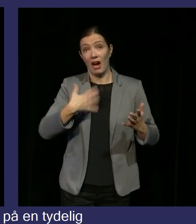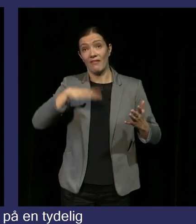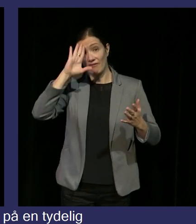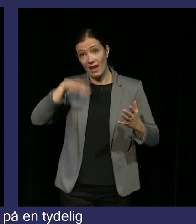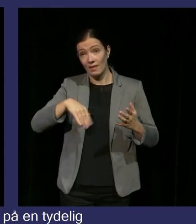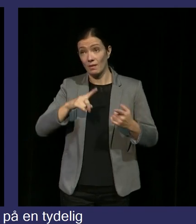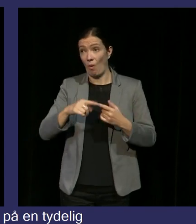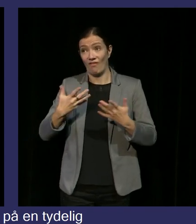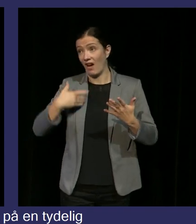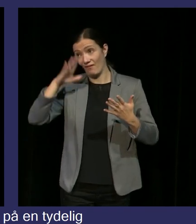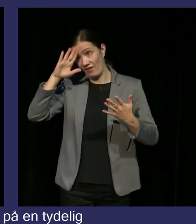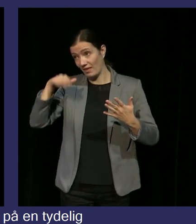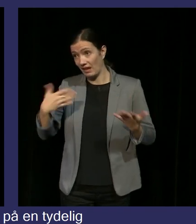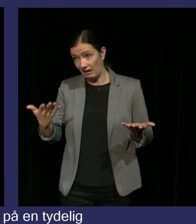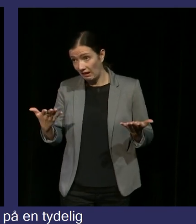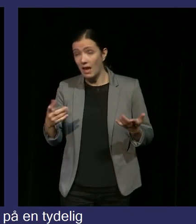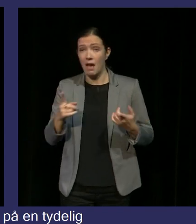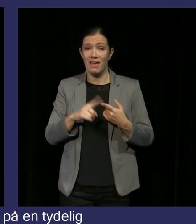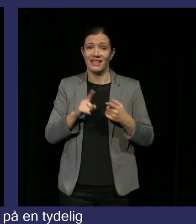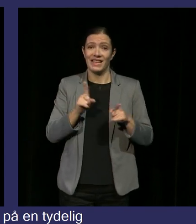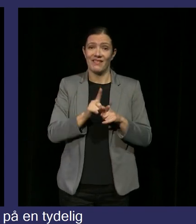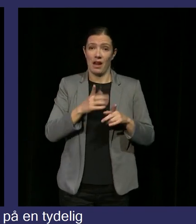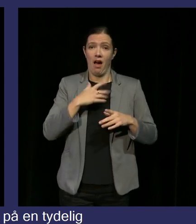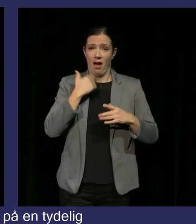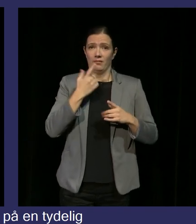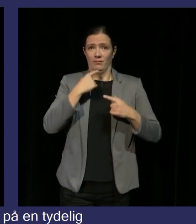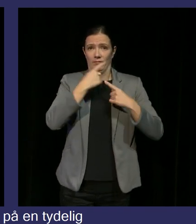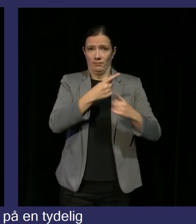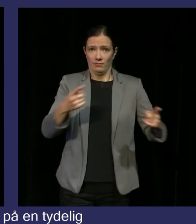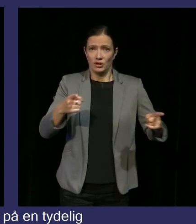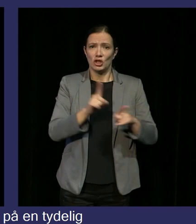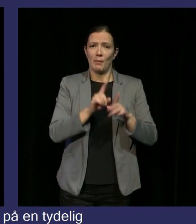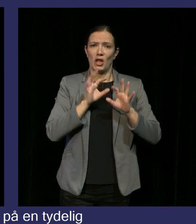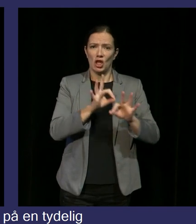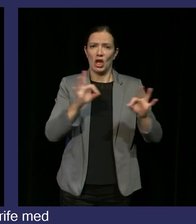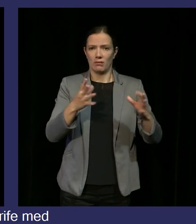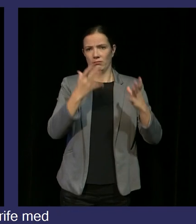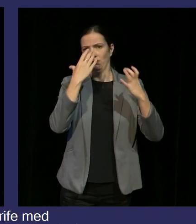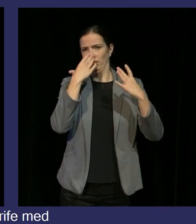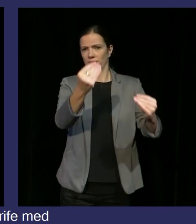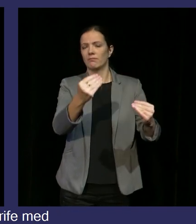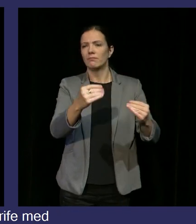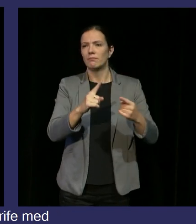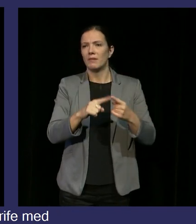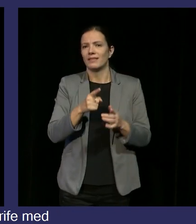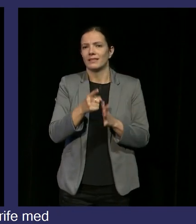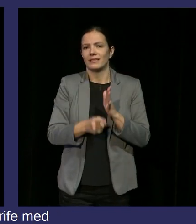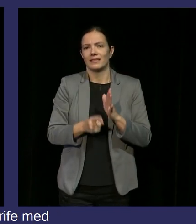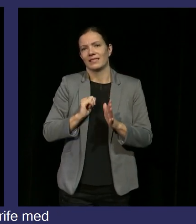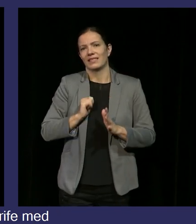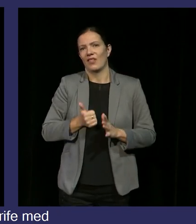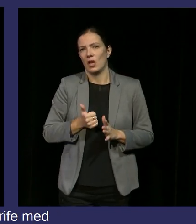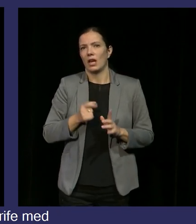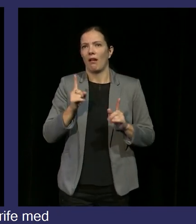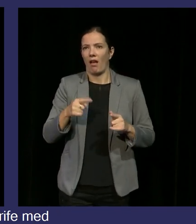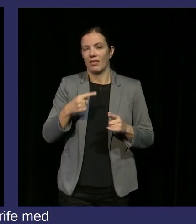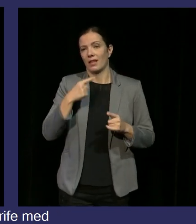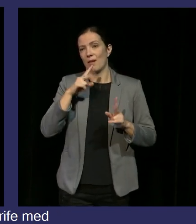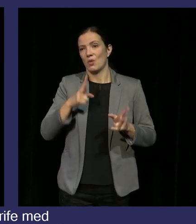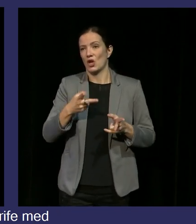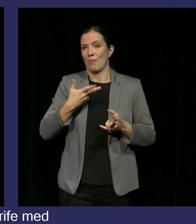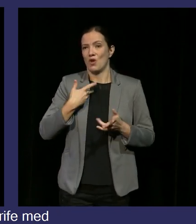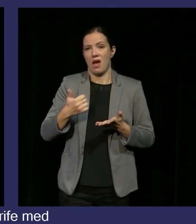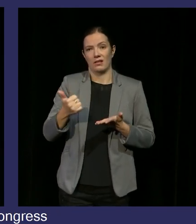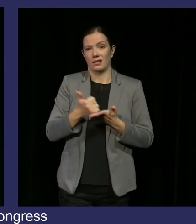vi ikke vet. Sagt det på en tydelig og klar måte. Og så er det selvsagt, det hadde selvsagt vært mulig for meg å brife med masse stammespråk,